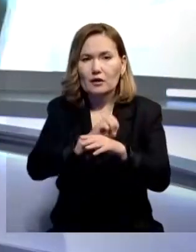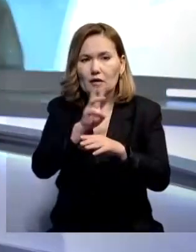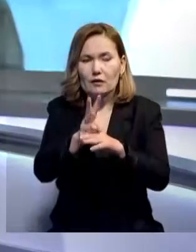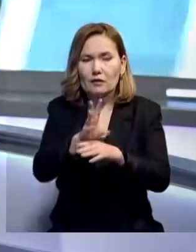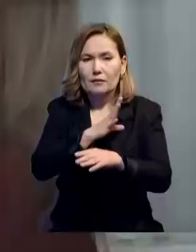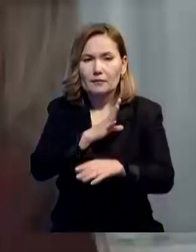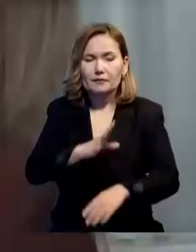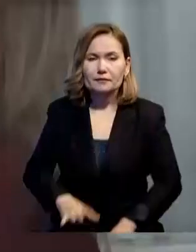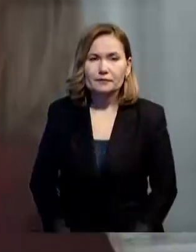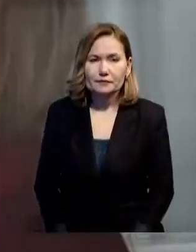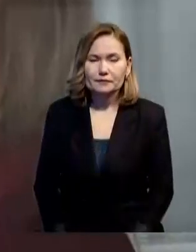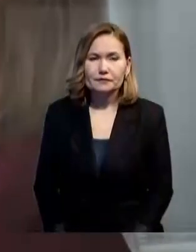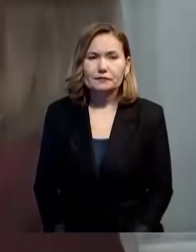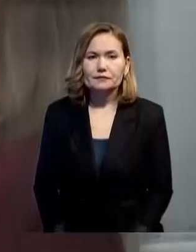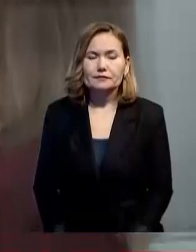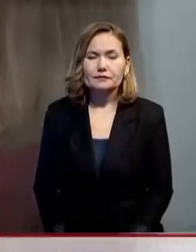жеткізді.